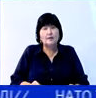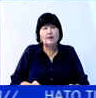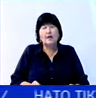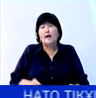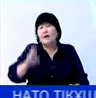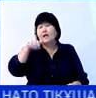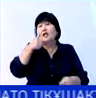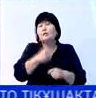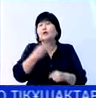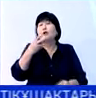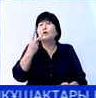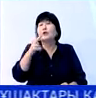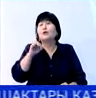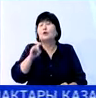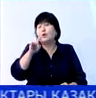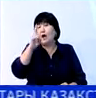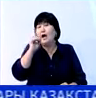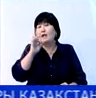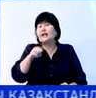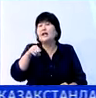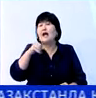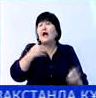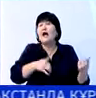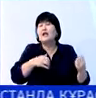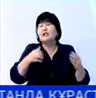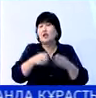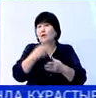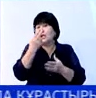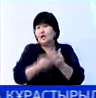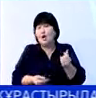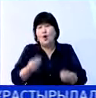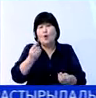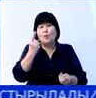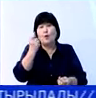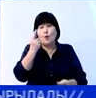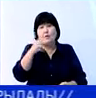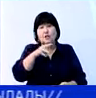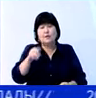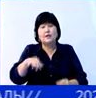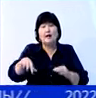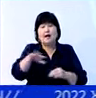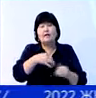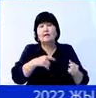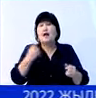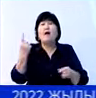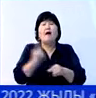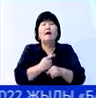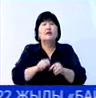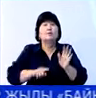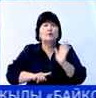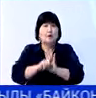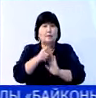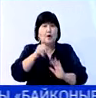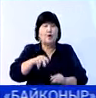Ел біріншілігінің 32-ші турында қайсарлықтар Тараз командасына есе жіберді. Ойынның 11-ші минутында алаң иелері алғаш болып есе башты.